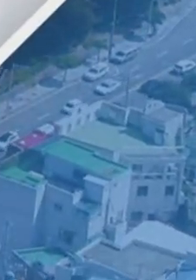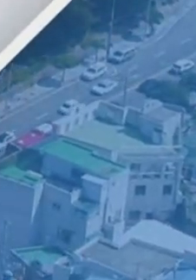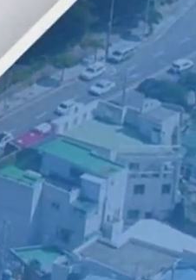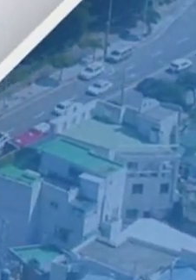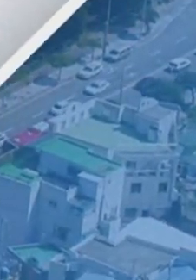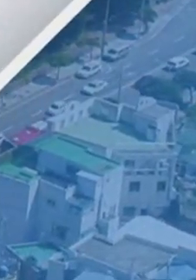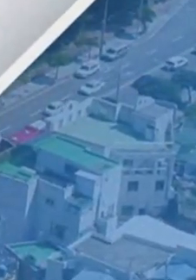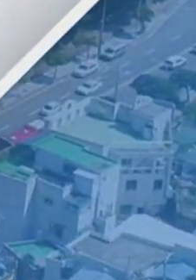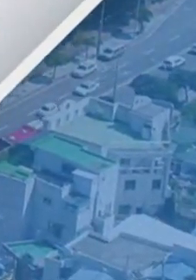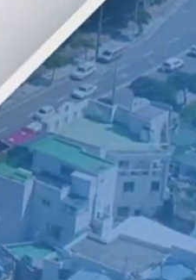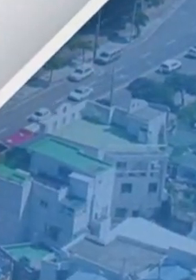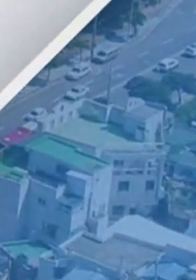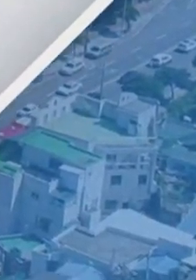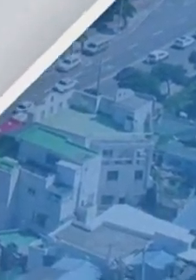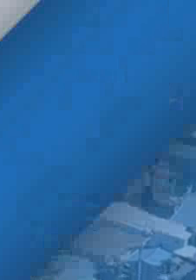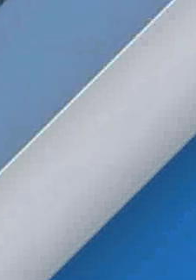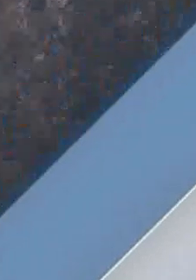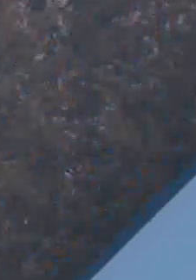으